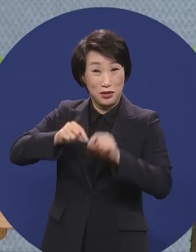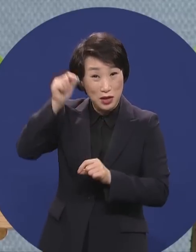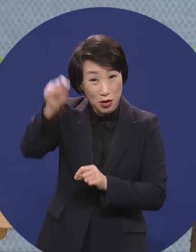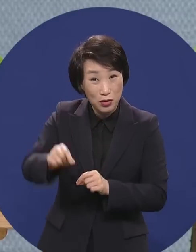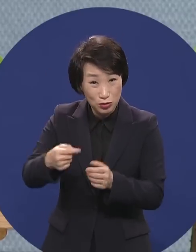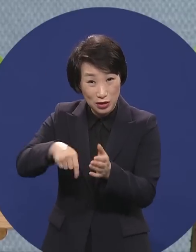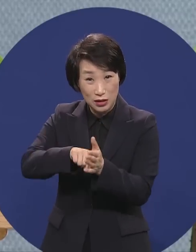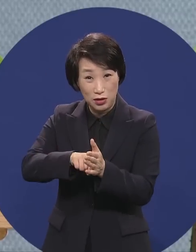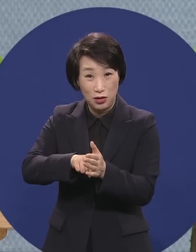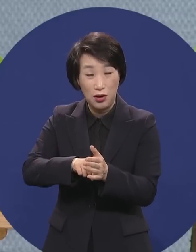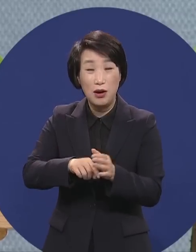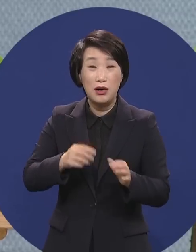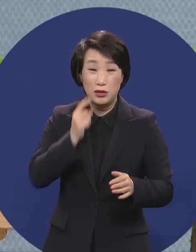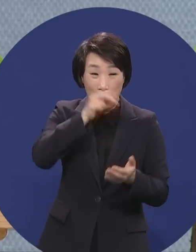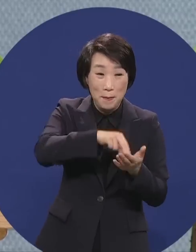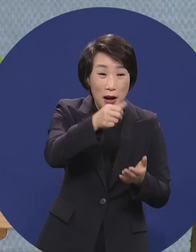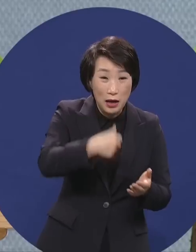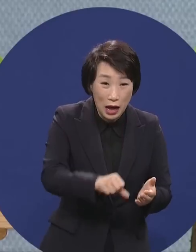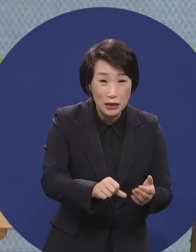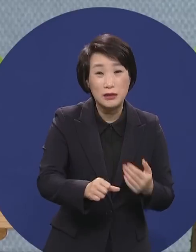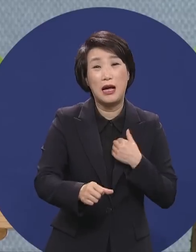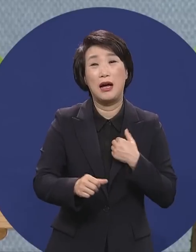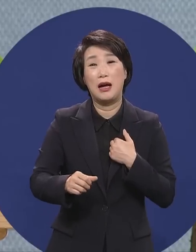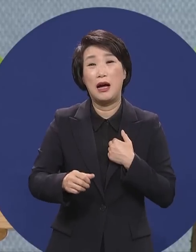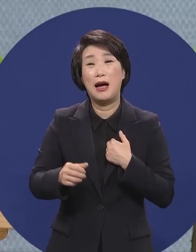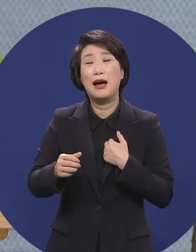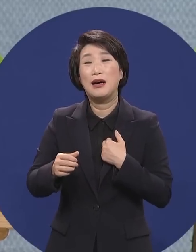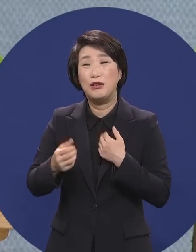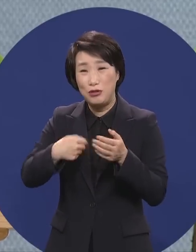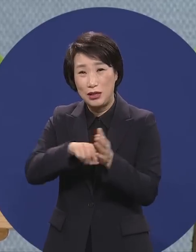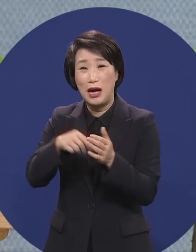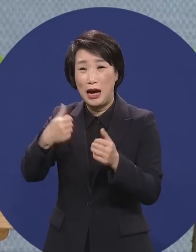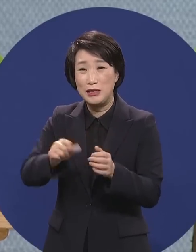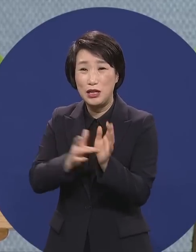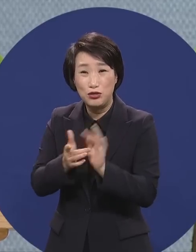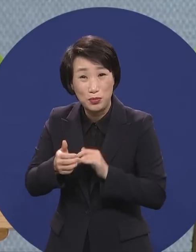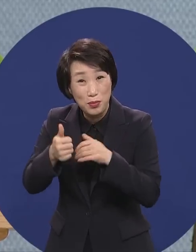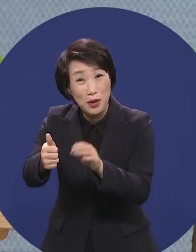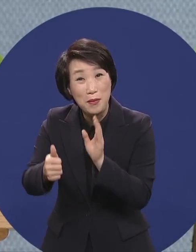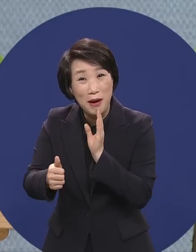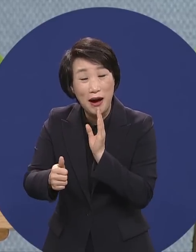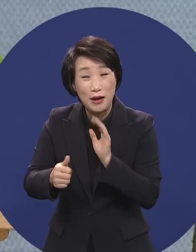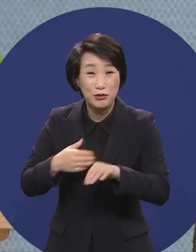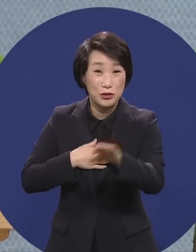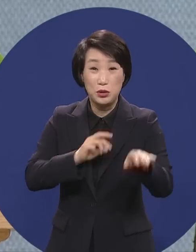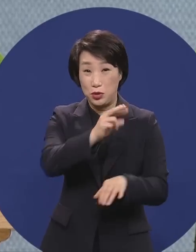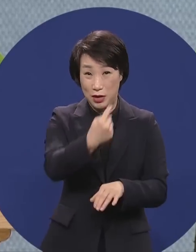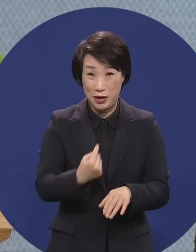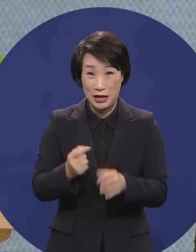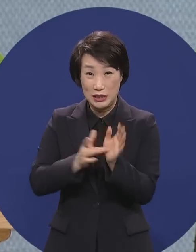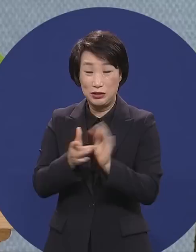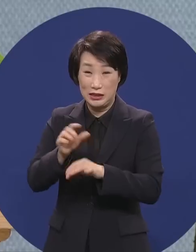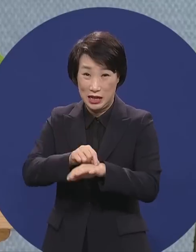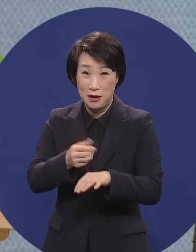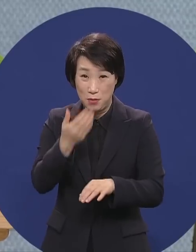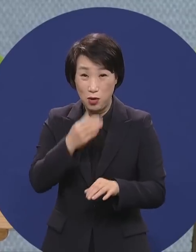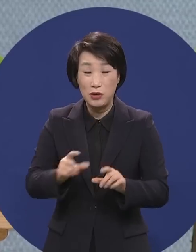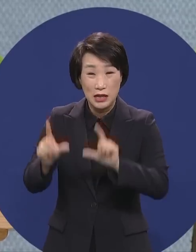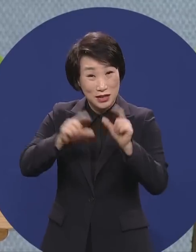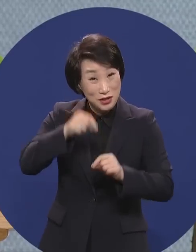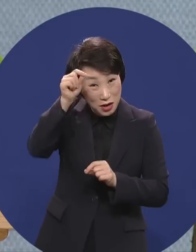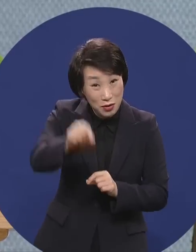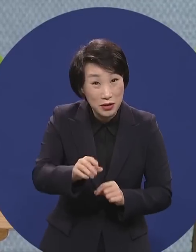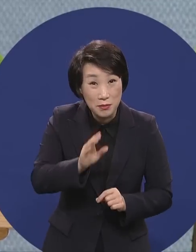살으라고 탕자인 우리에게 아들을 주셨으니 돌아와서 그의 살을 먹고 영원히 살고 그의